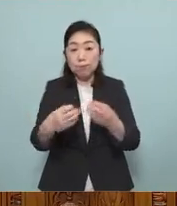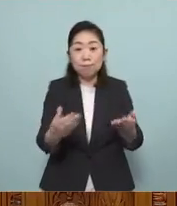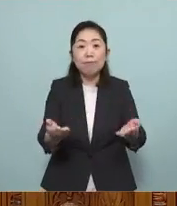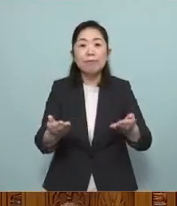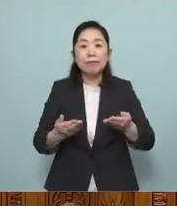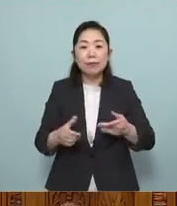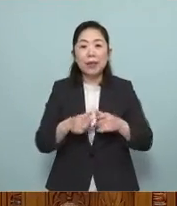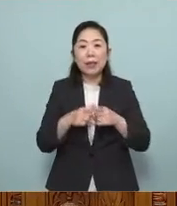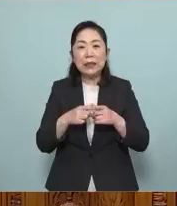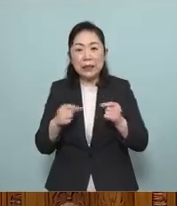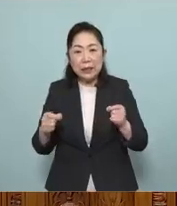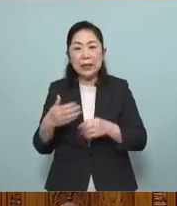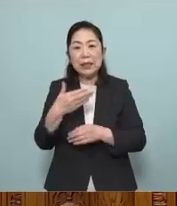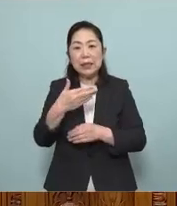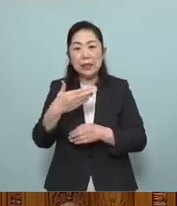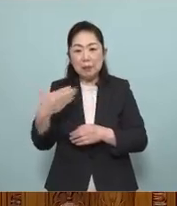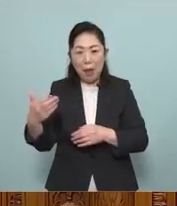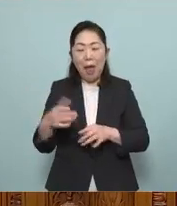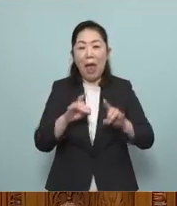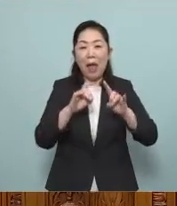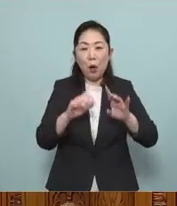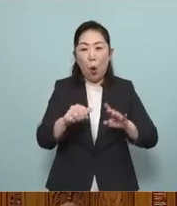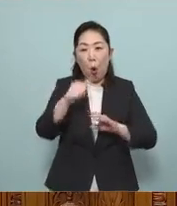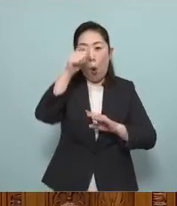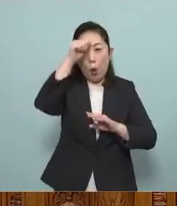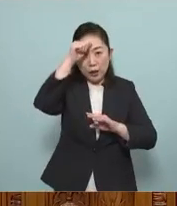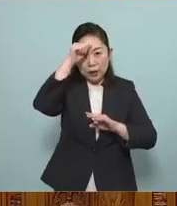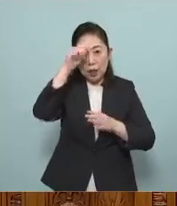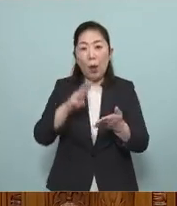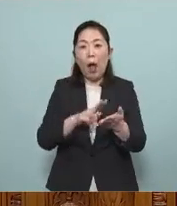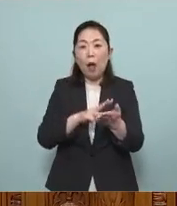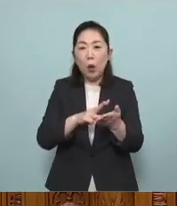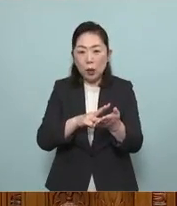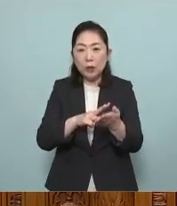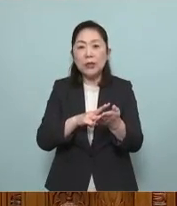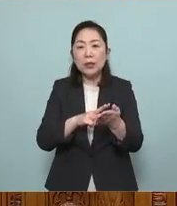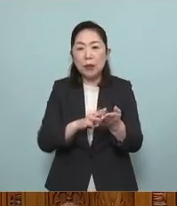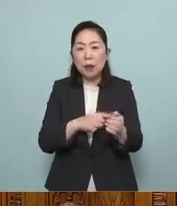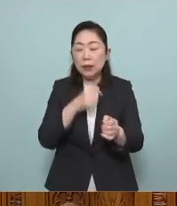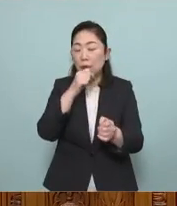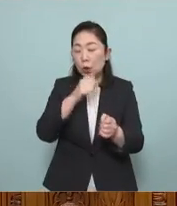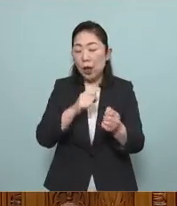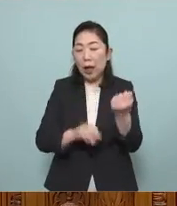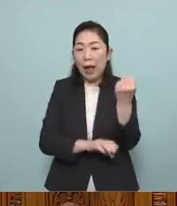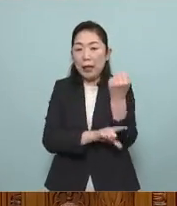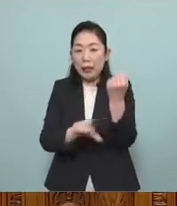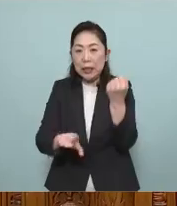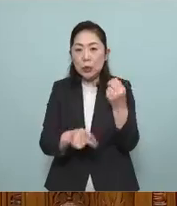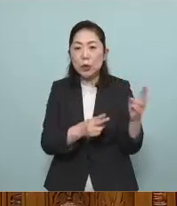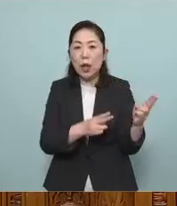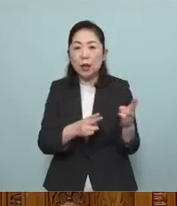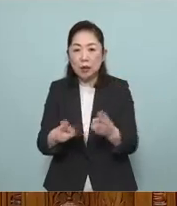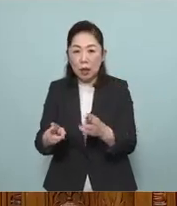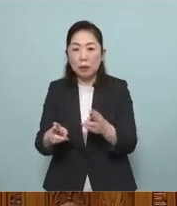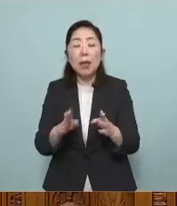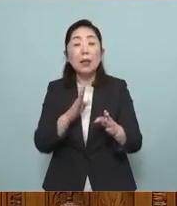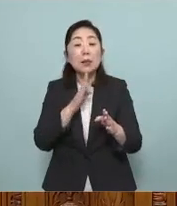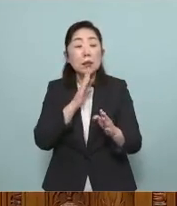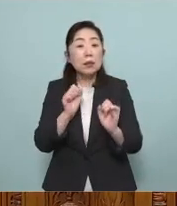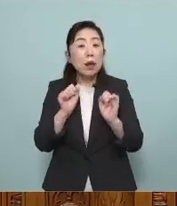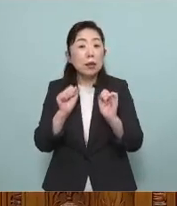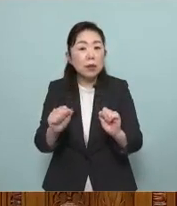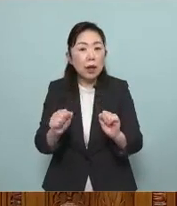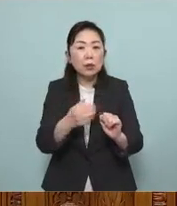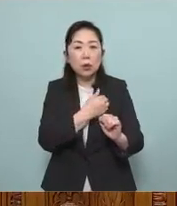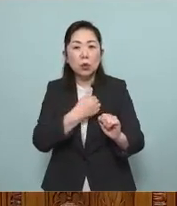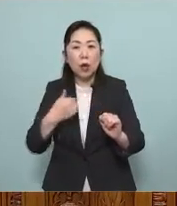米豪印では、ワクチンや質の高いインフラ整備など、実践的な協力が具体化